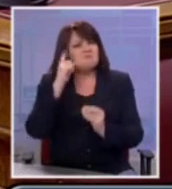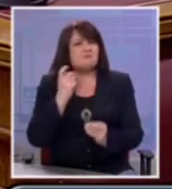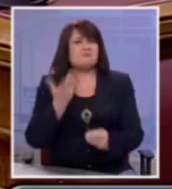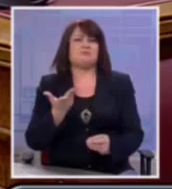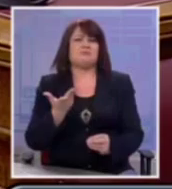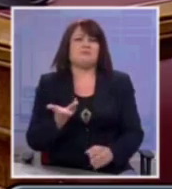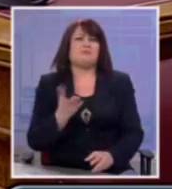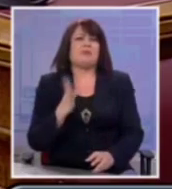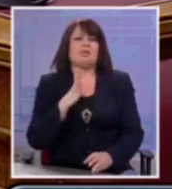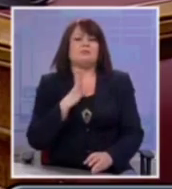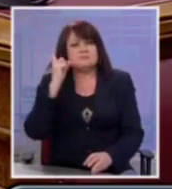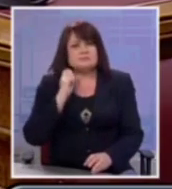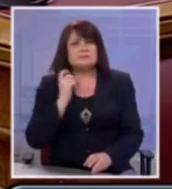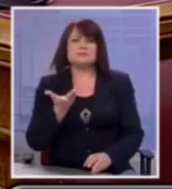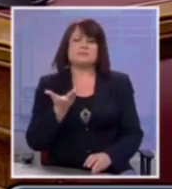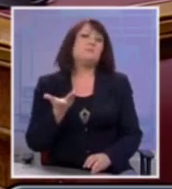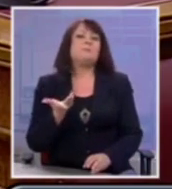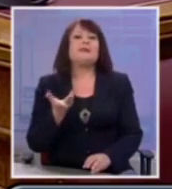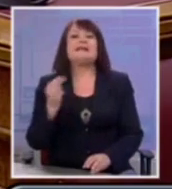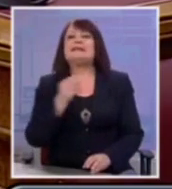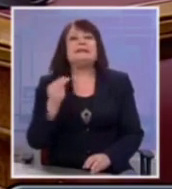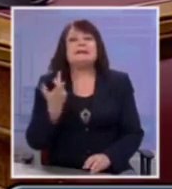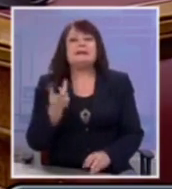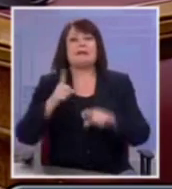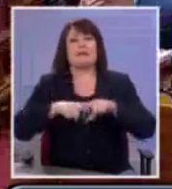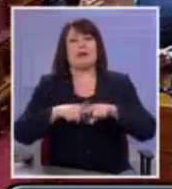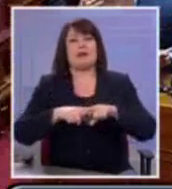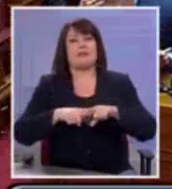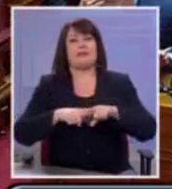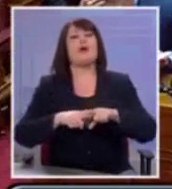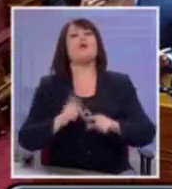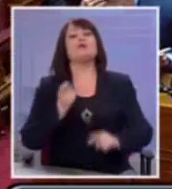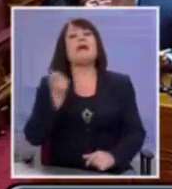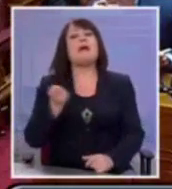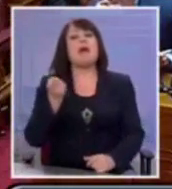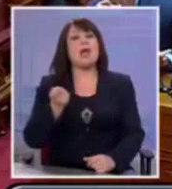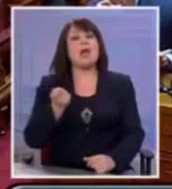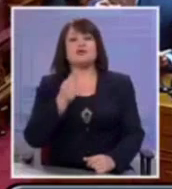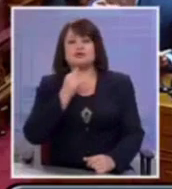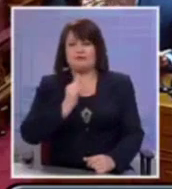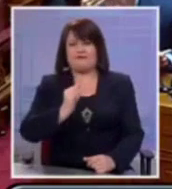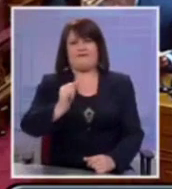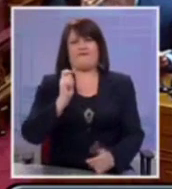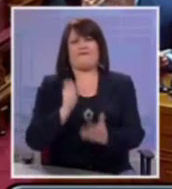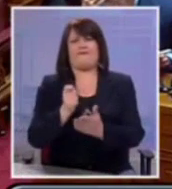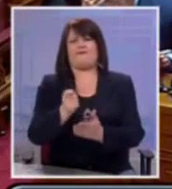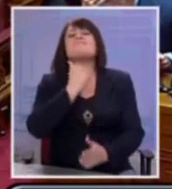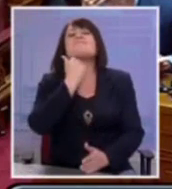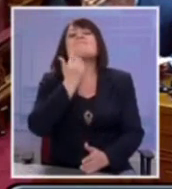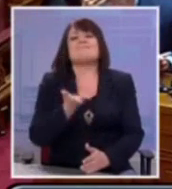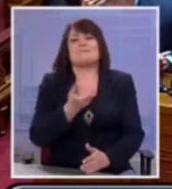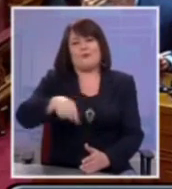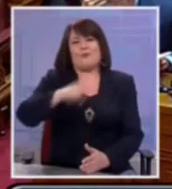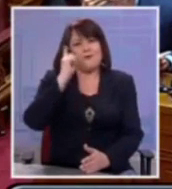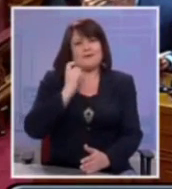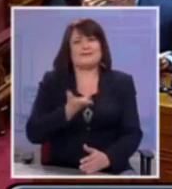γενικά στους ανθρώπους που γνώριζαν τι συνέβαινε στην Ελλάδα, ότι το χρέος δεν ήταν βιώσιμο και δεν θα μπορούσε η Ελλάδα